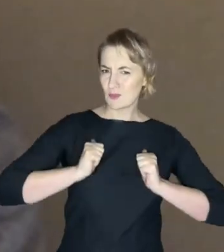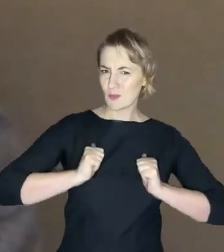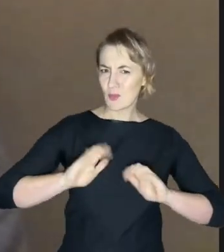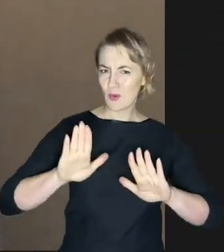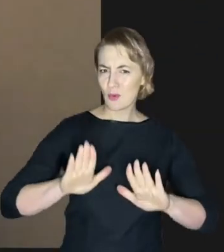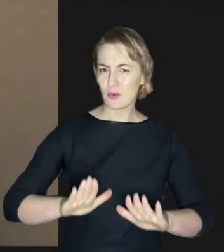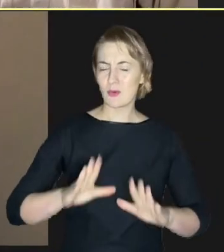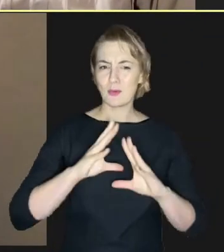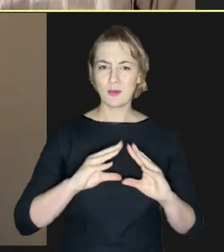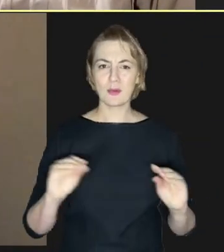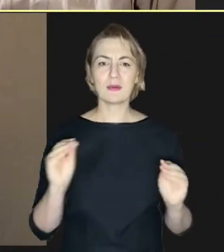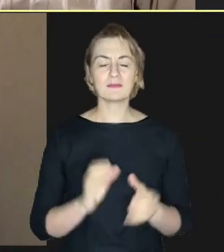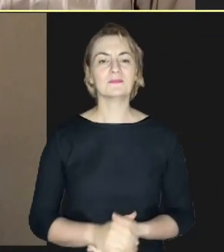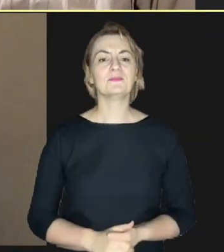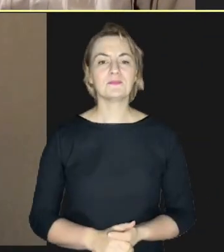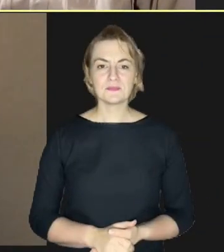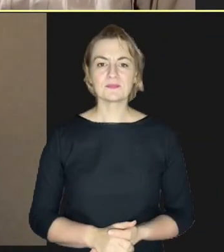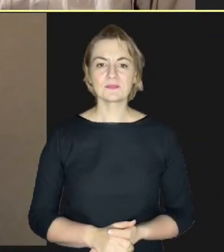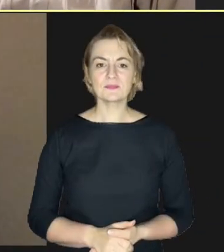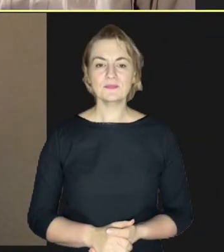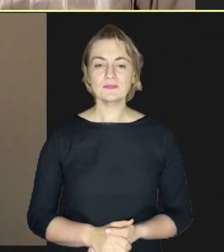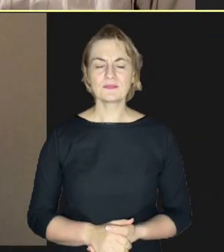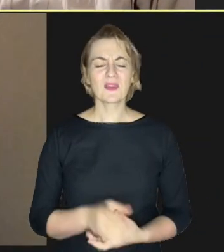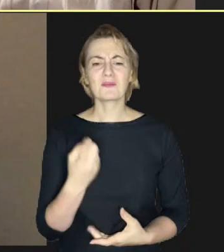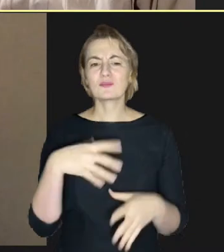I może zacznijmy od tego, bo